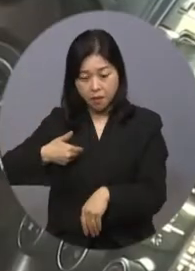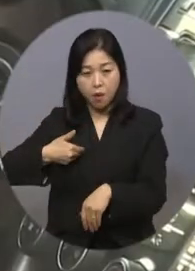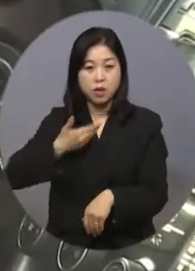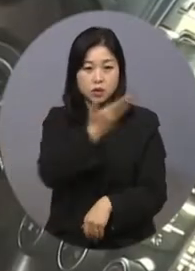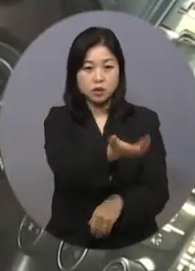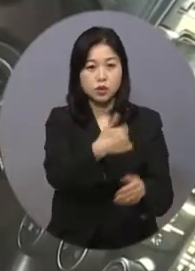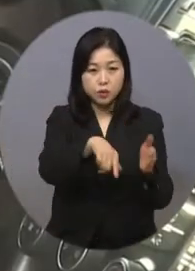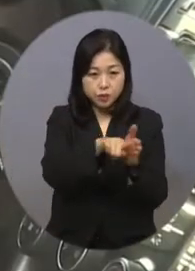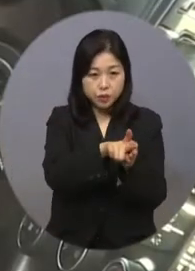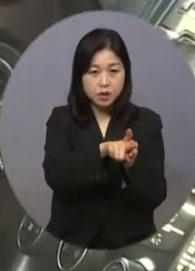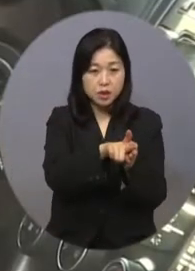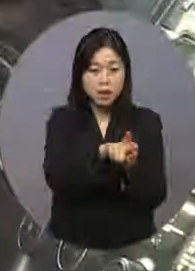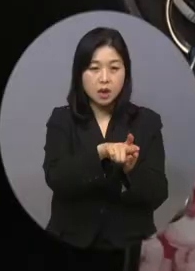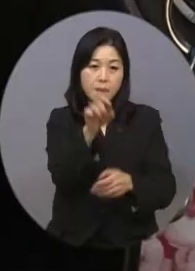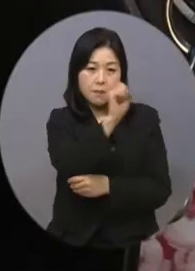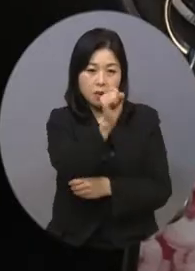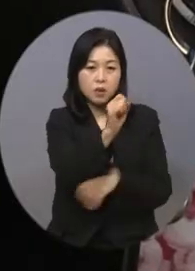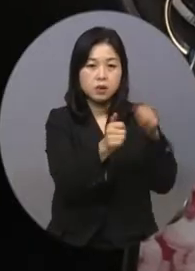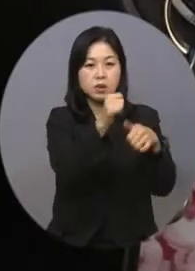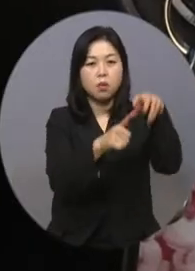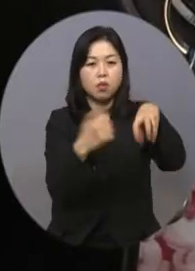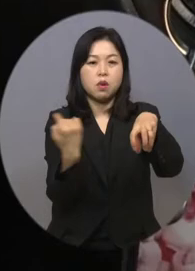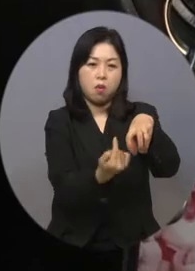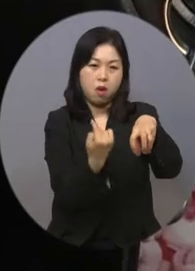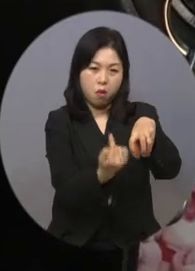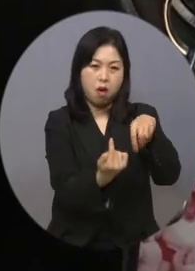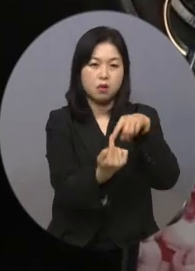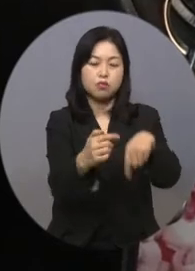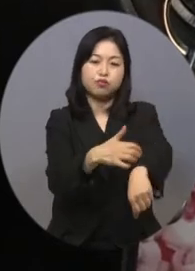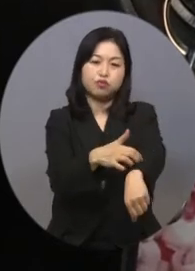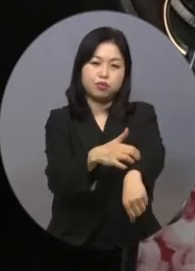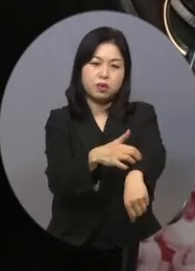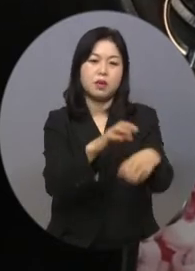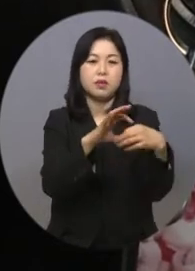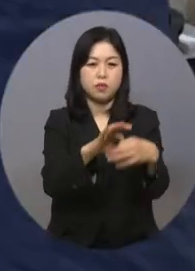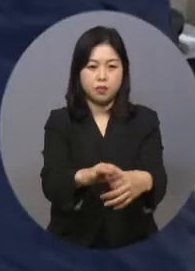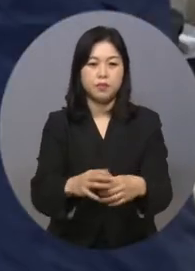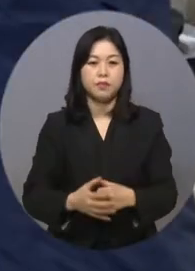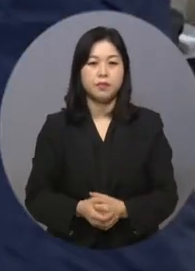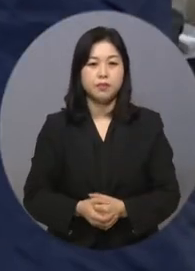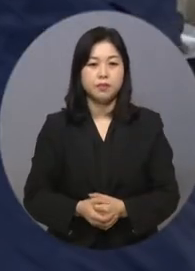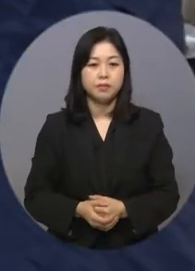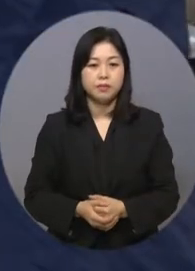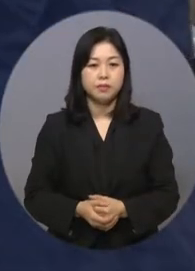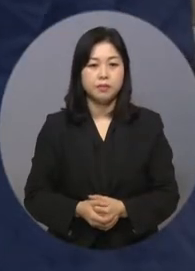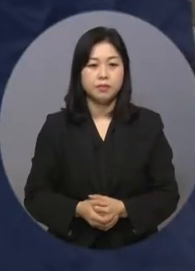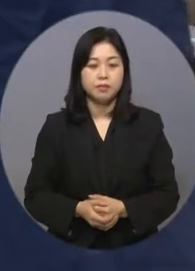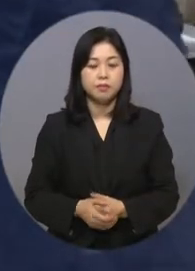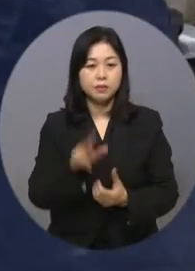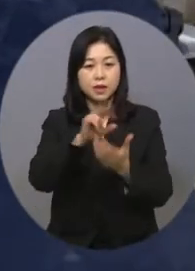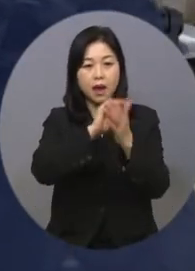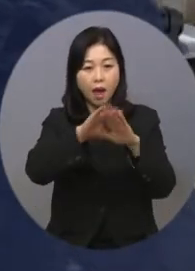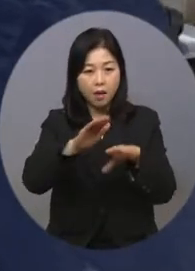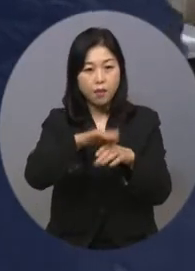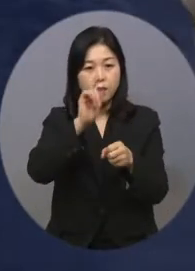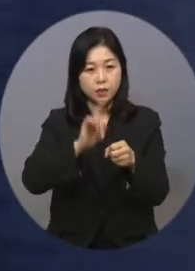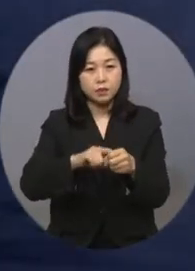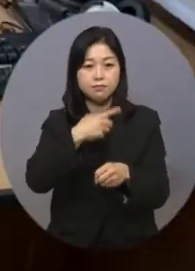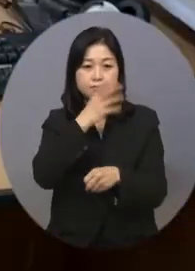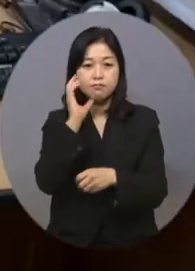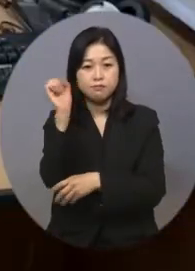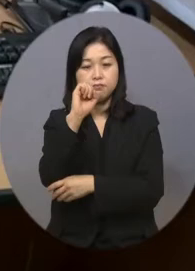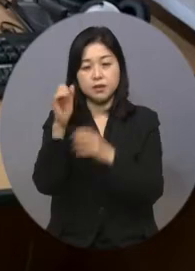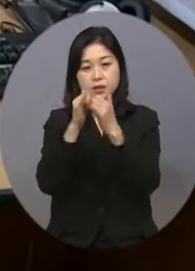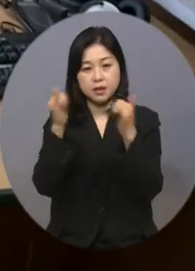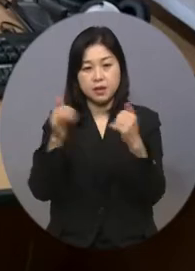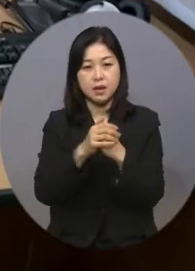면허시험장을 재차 방문하는 등의 불편이 발생하고 있었습니다. 이를 개선하기 위해 고령 운전자의 면허 갱신